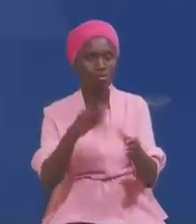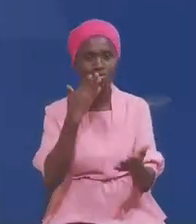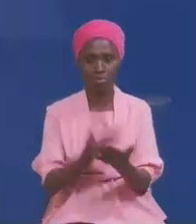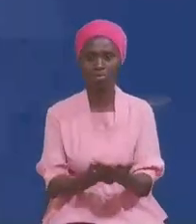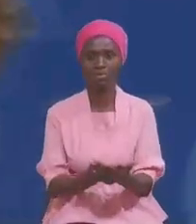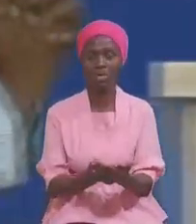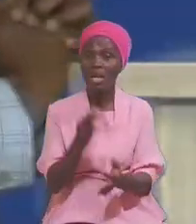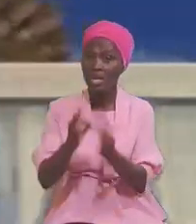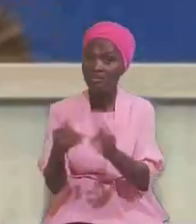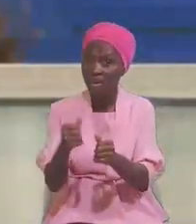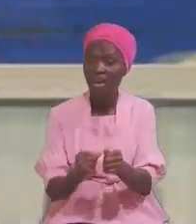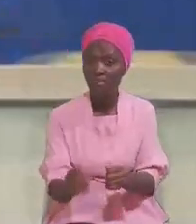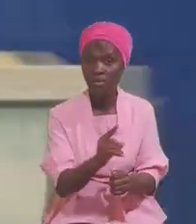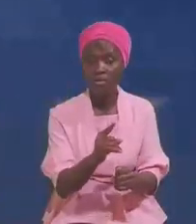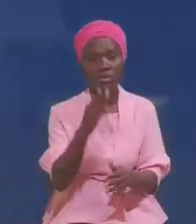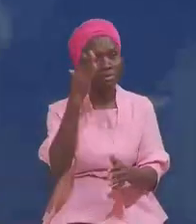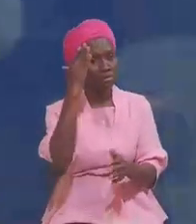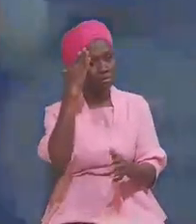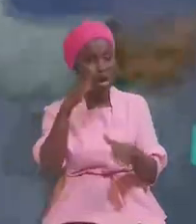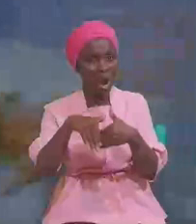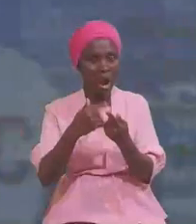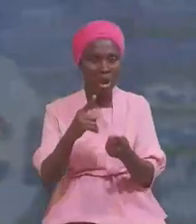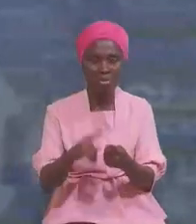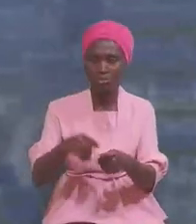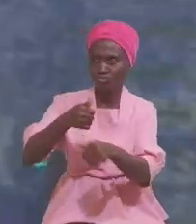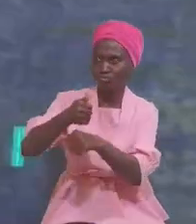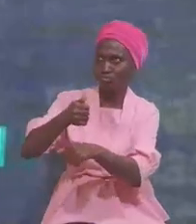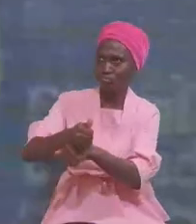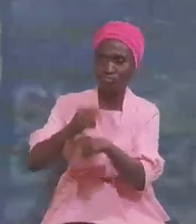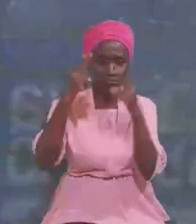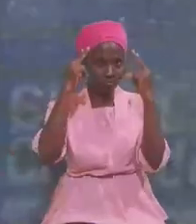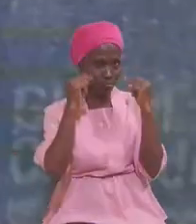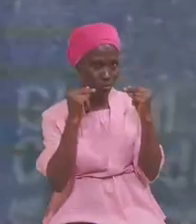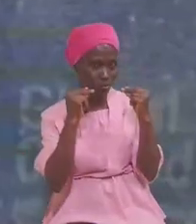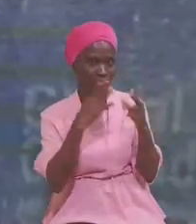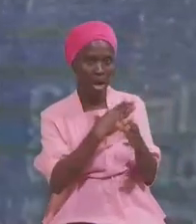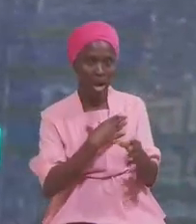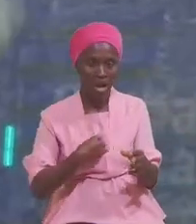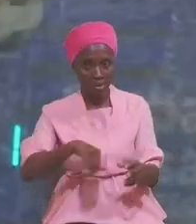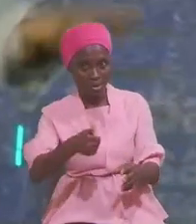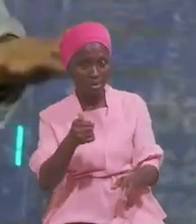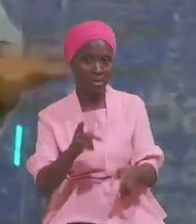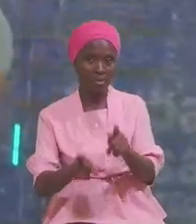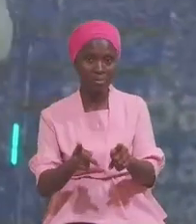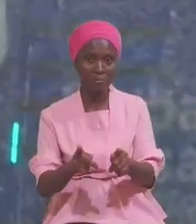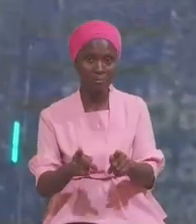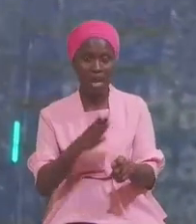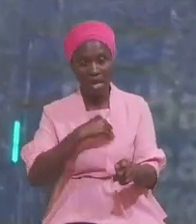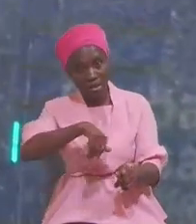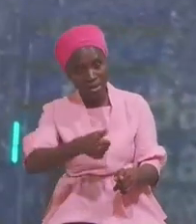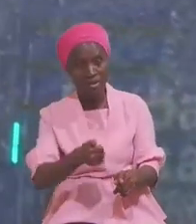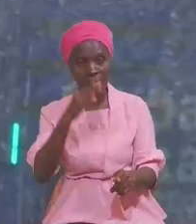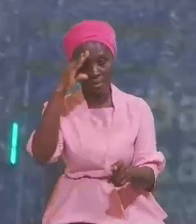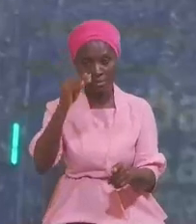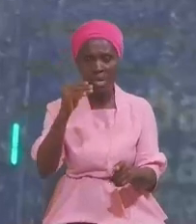monde savait comment insulter Moïse et les autres et tout autre homme, tout le monde